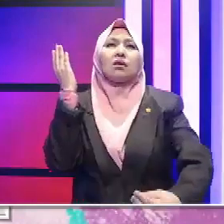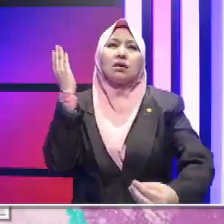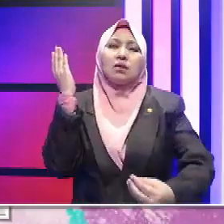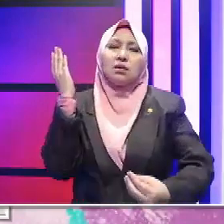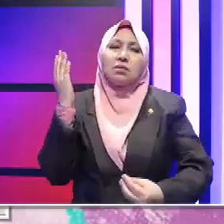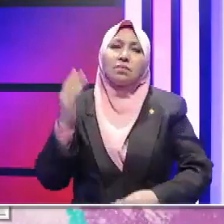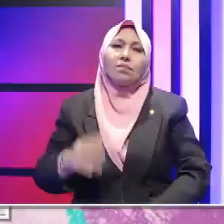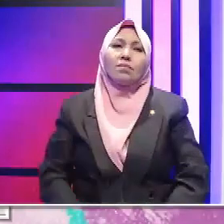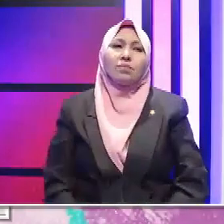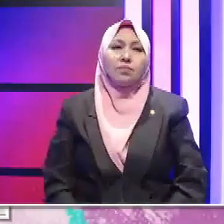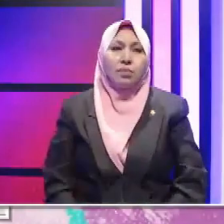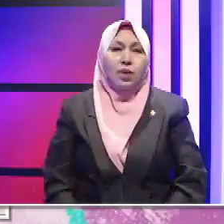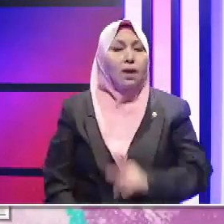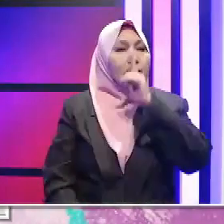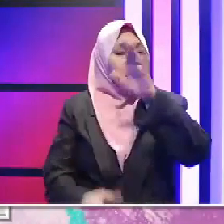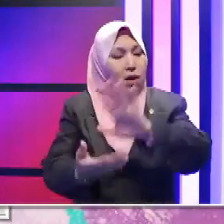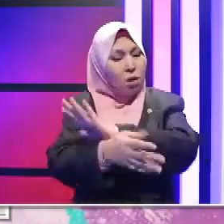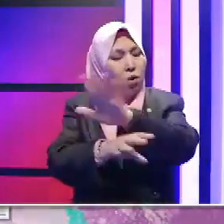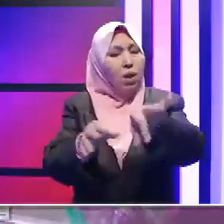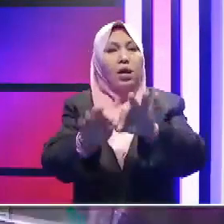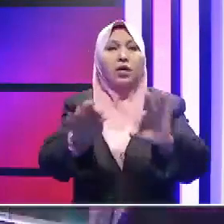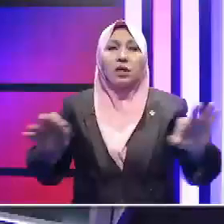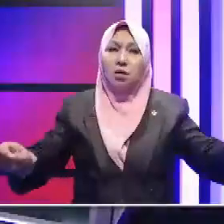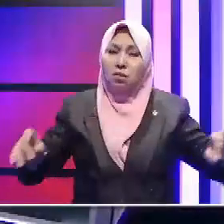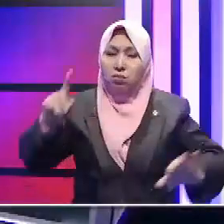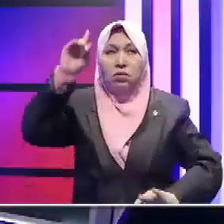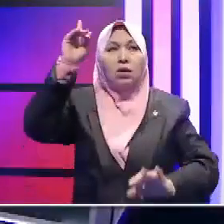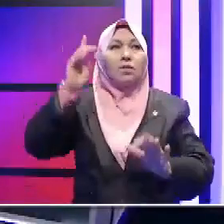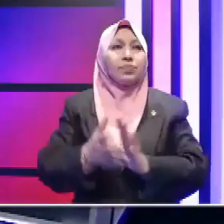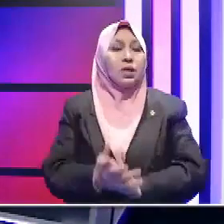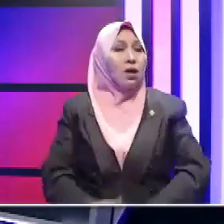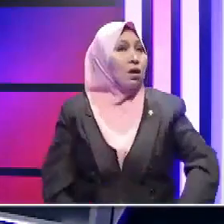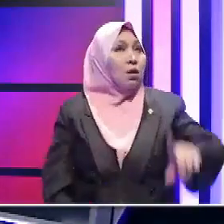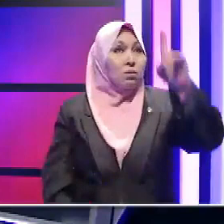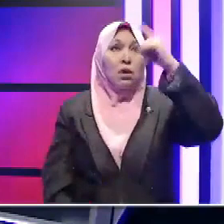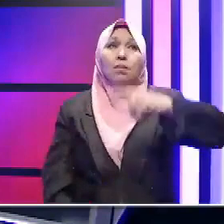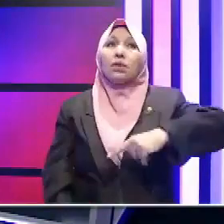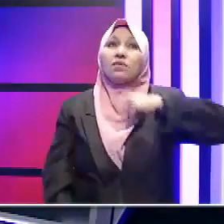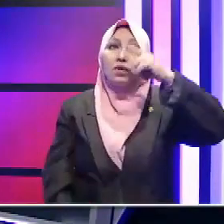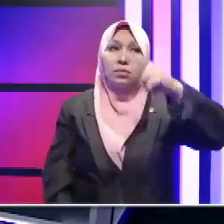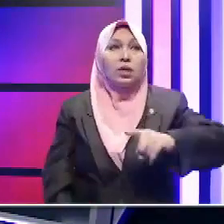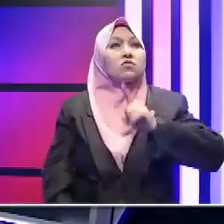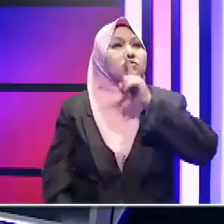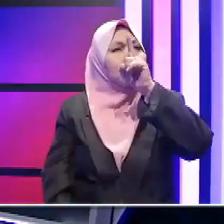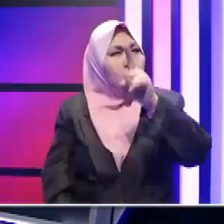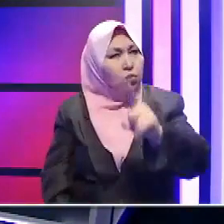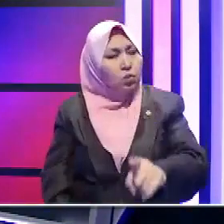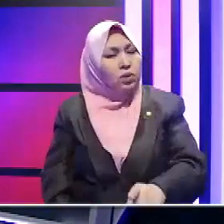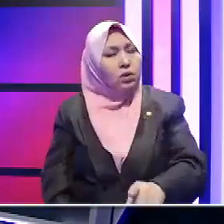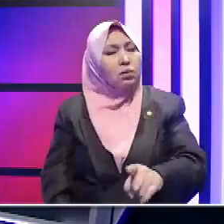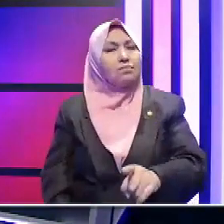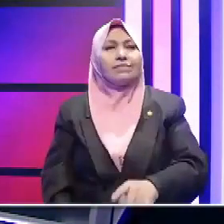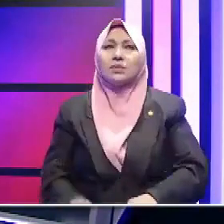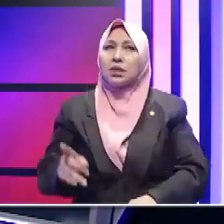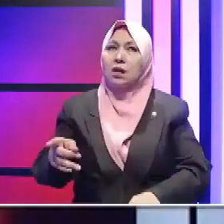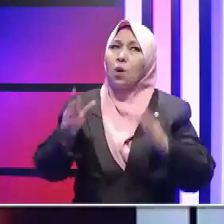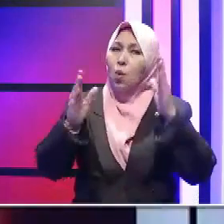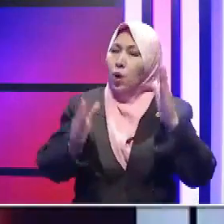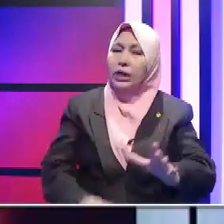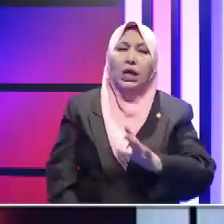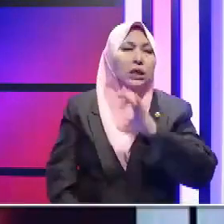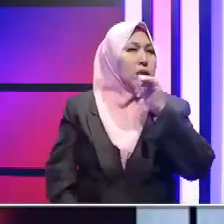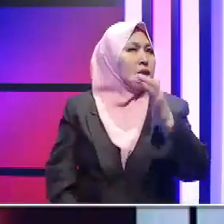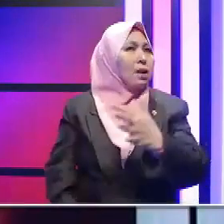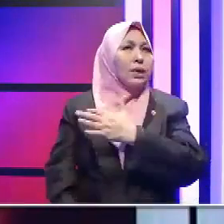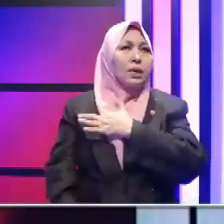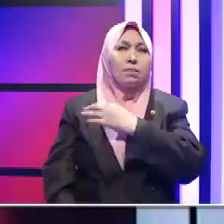YIMM subhanallahu lazim Allah ta'ala berfirman Sesungguhnya dialah orang yang tidak beriman